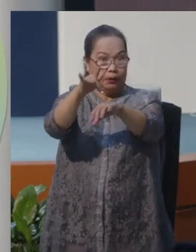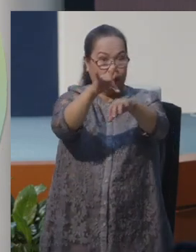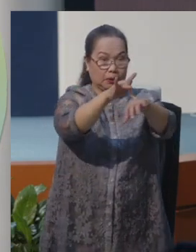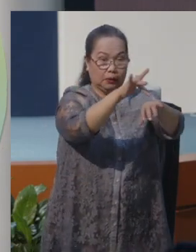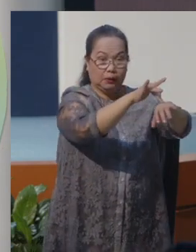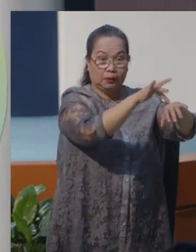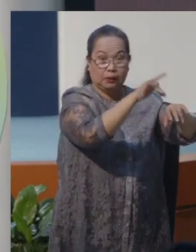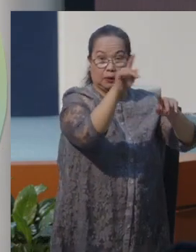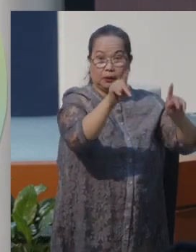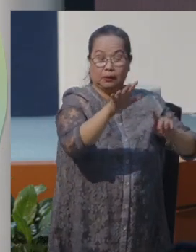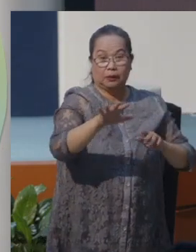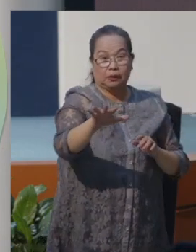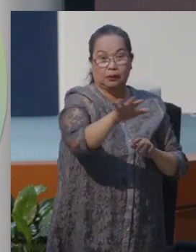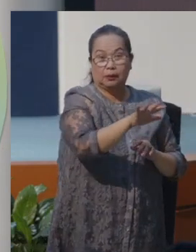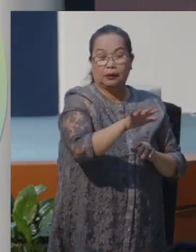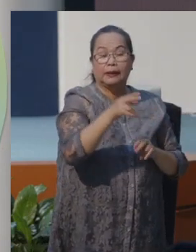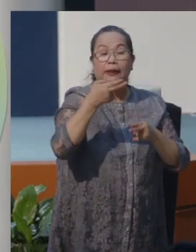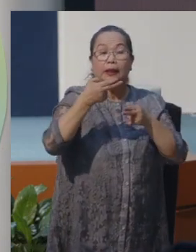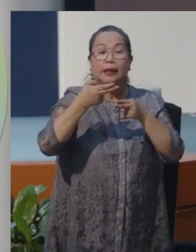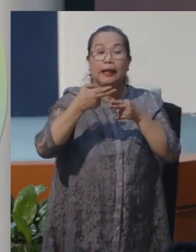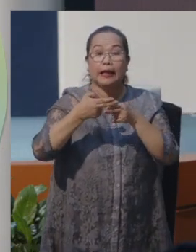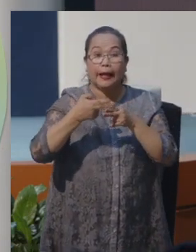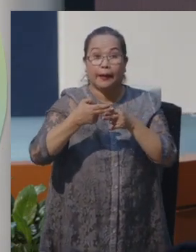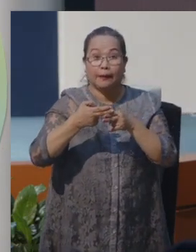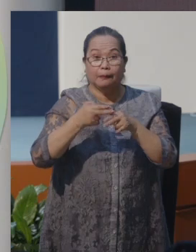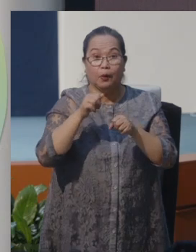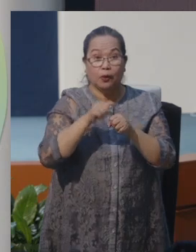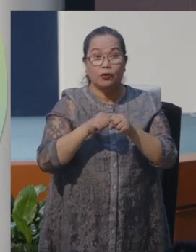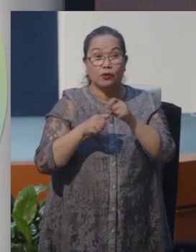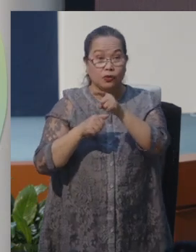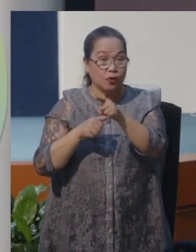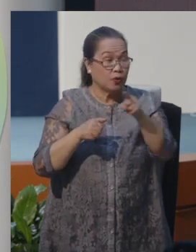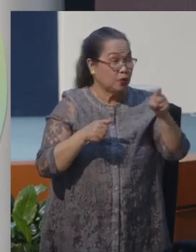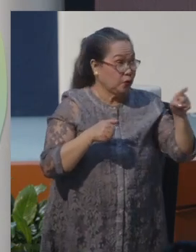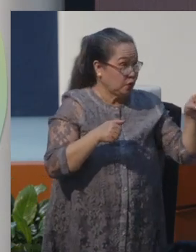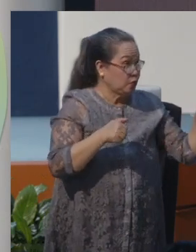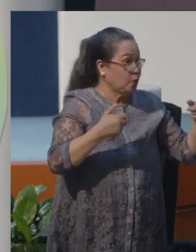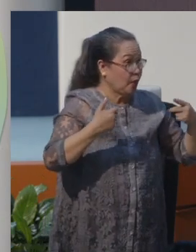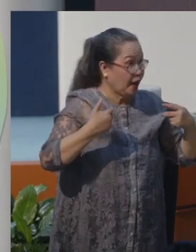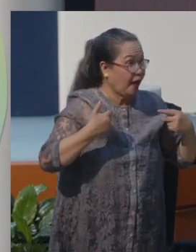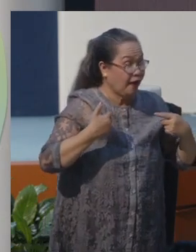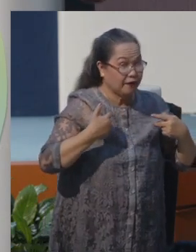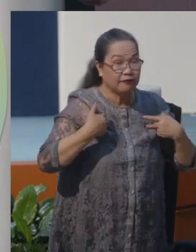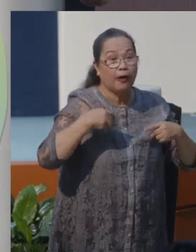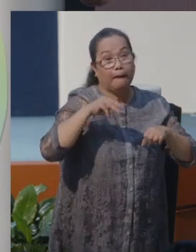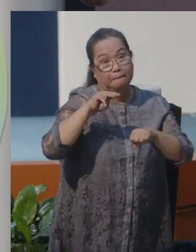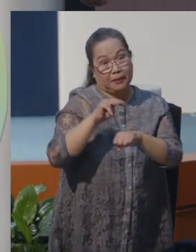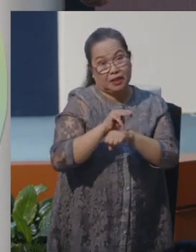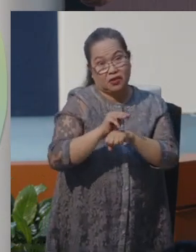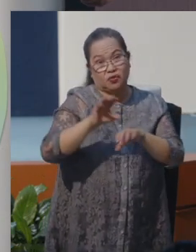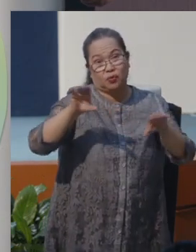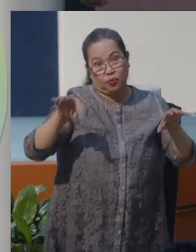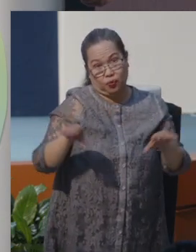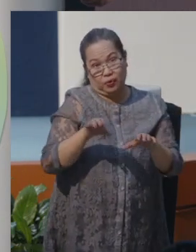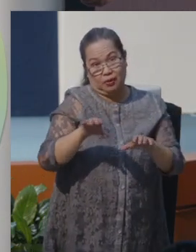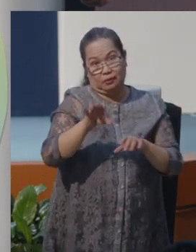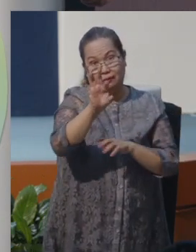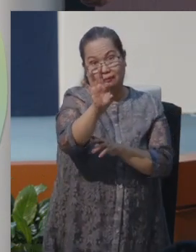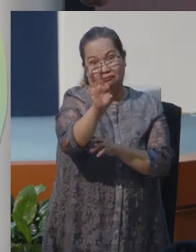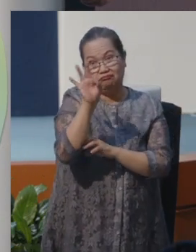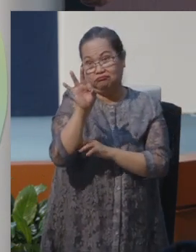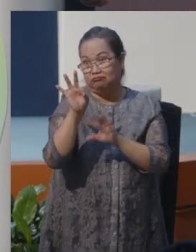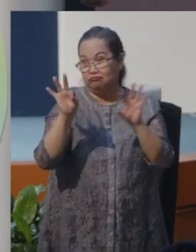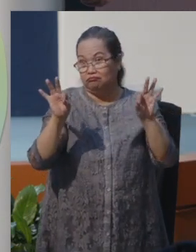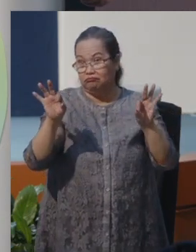mga tao na tinawag upang gampanan ang isang di pangkaraniwan na gawain. Isang